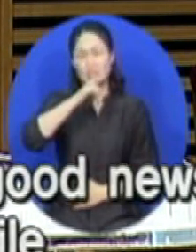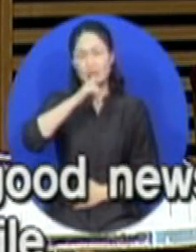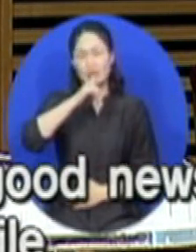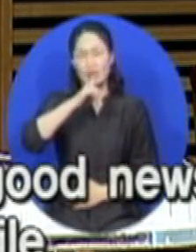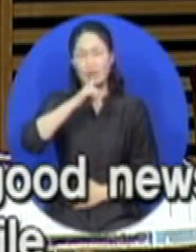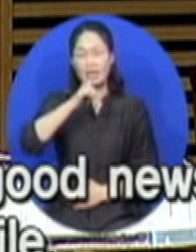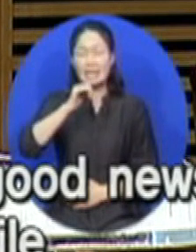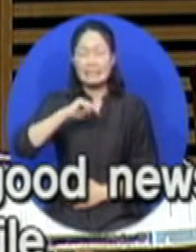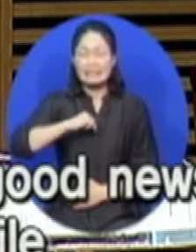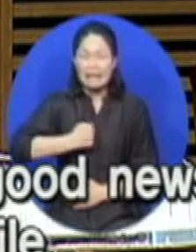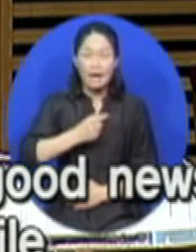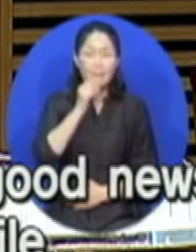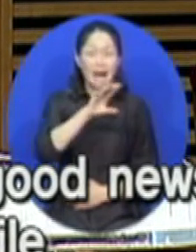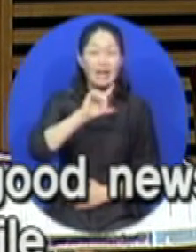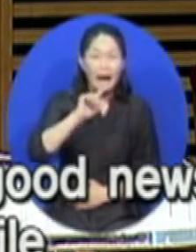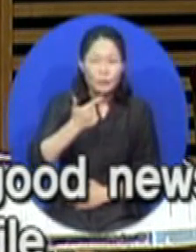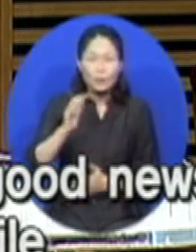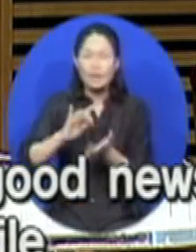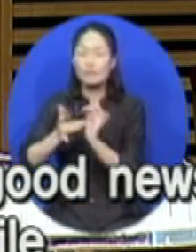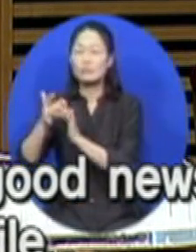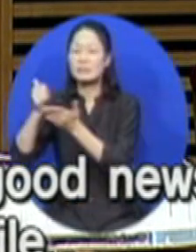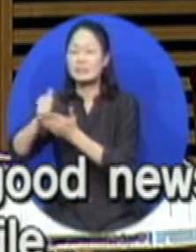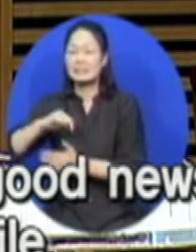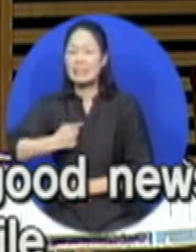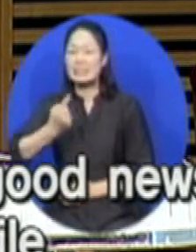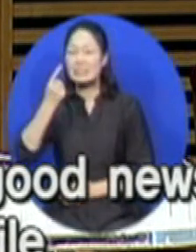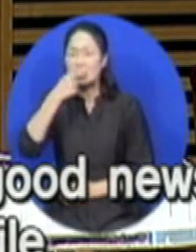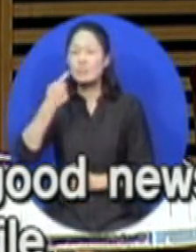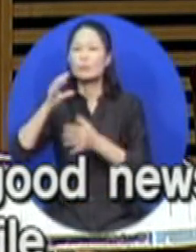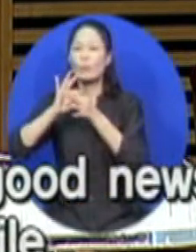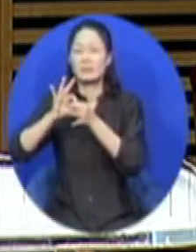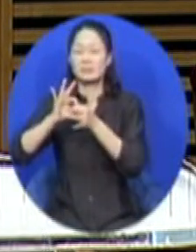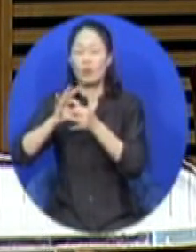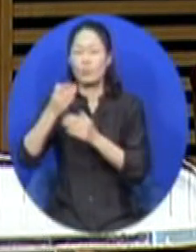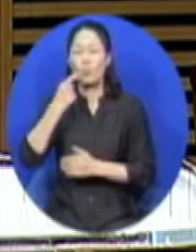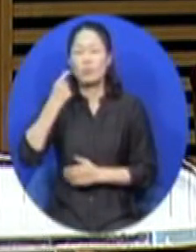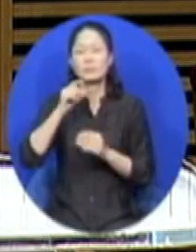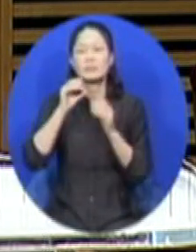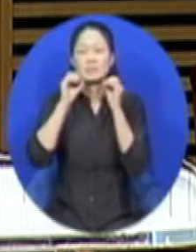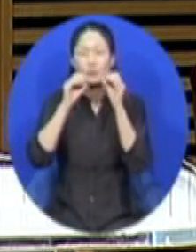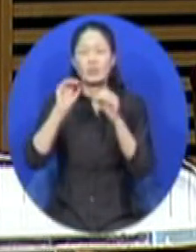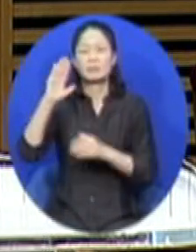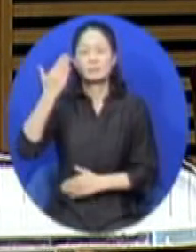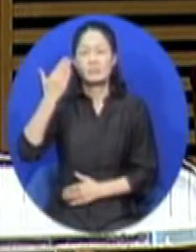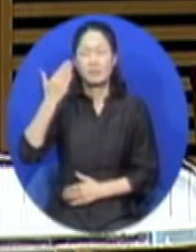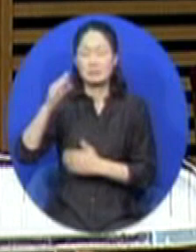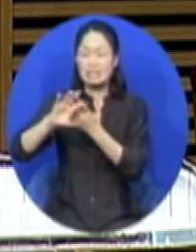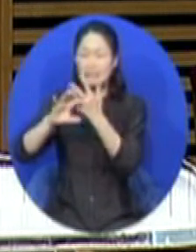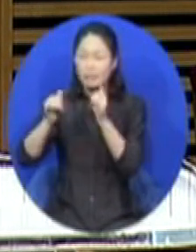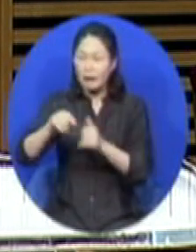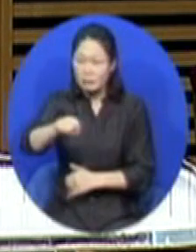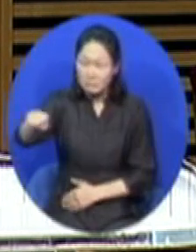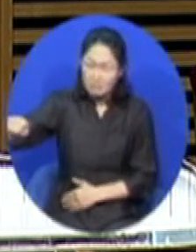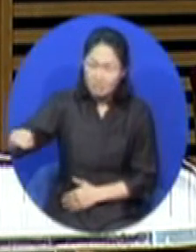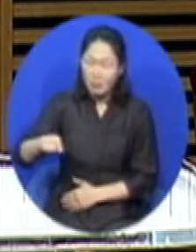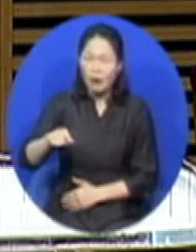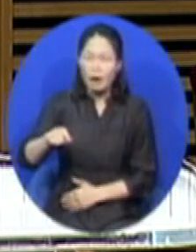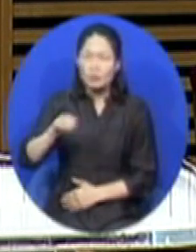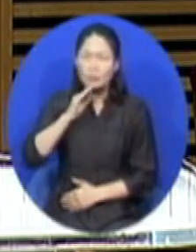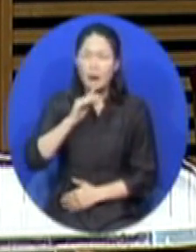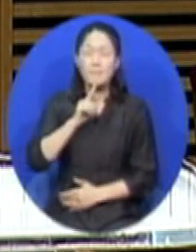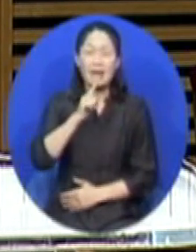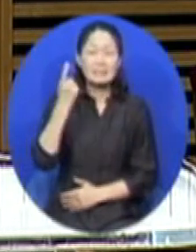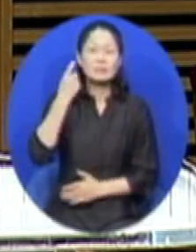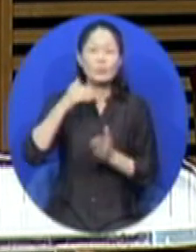자기 입을 통해서 복음을 잖아요 이방인들이 곳 찧기 그 말을 듣고 그렇게 예수를